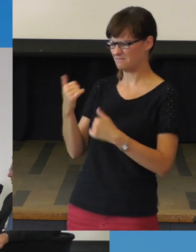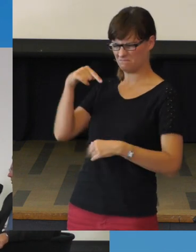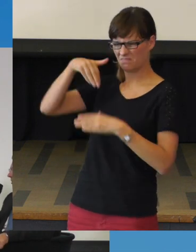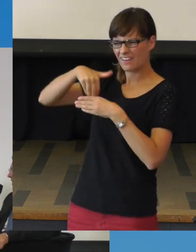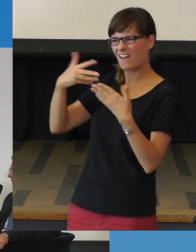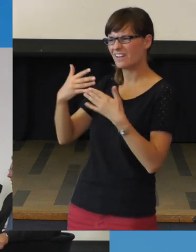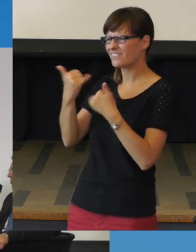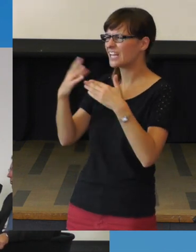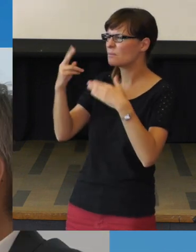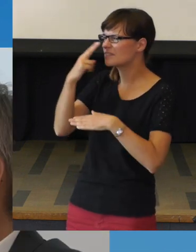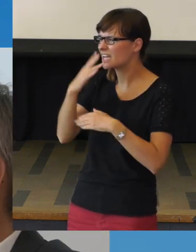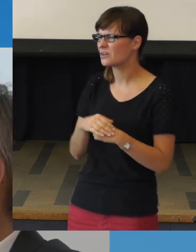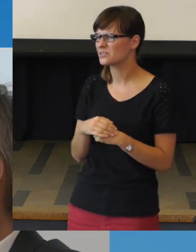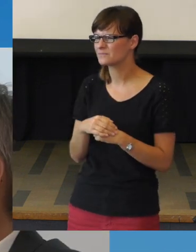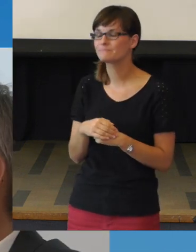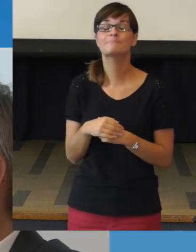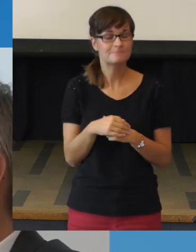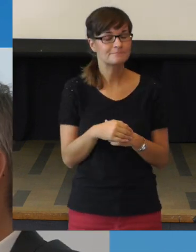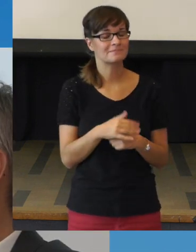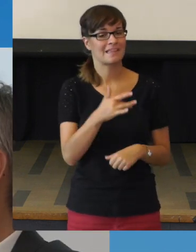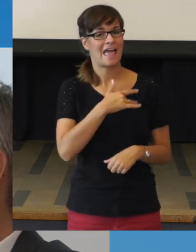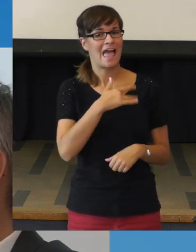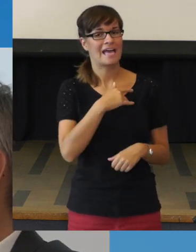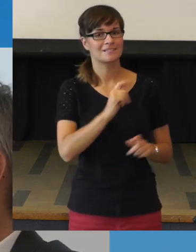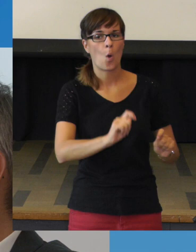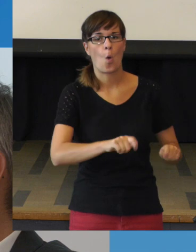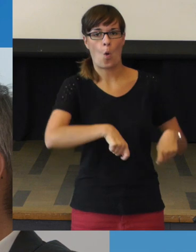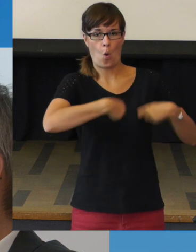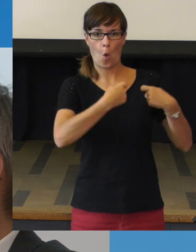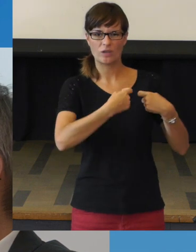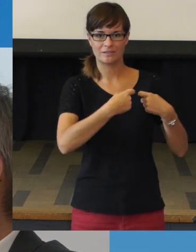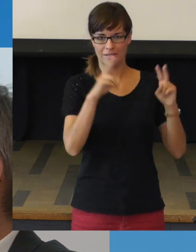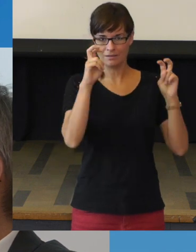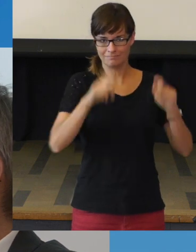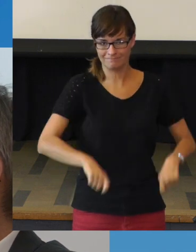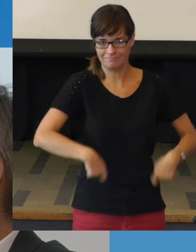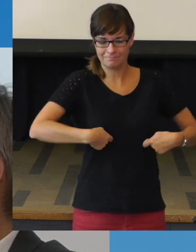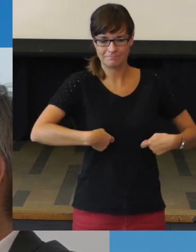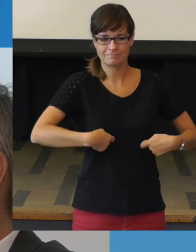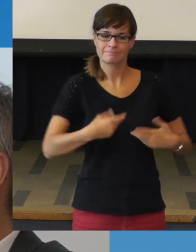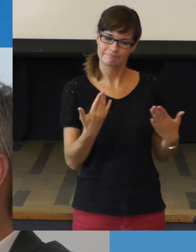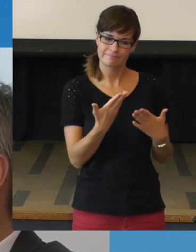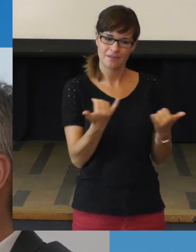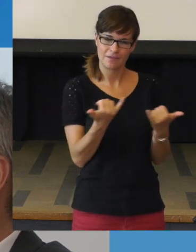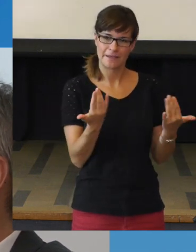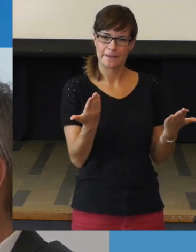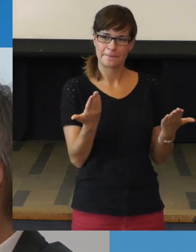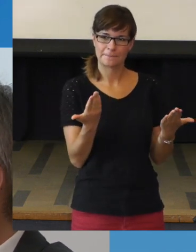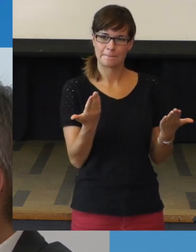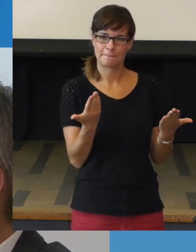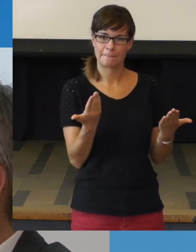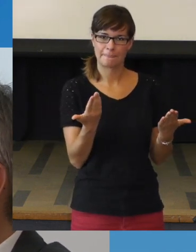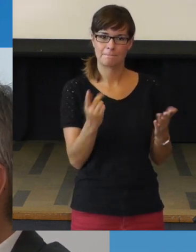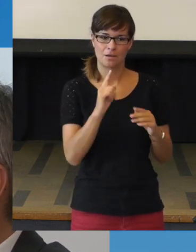Letztlich soll bei der Herzhose eine Situation am Herzen hergestellt werden durch